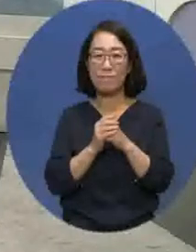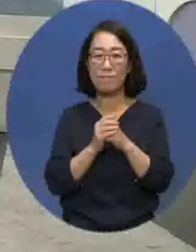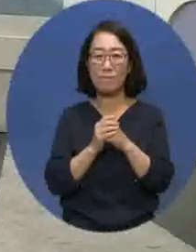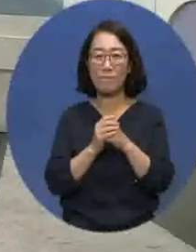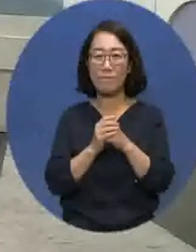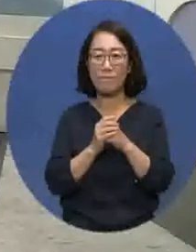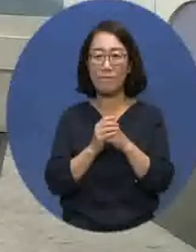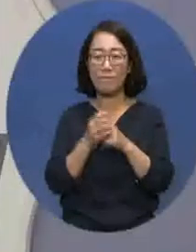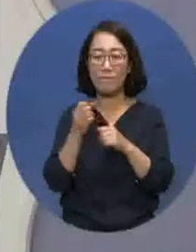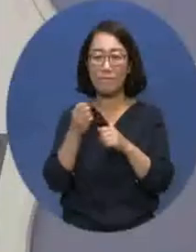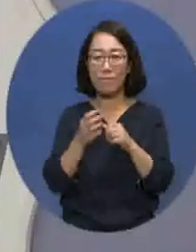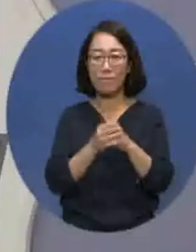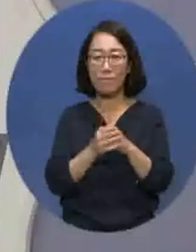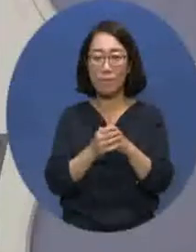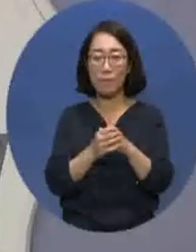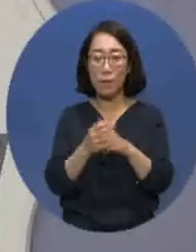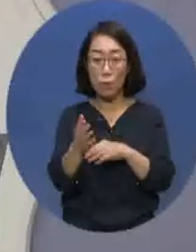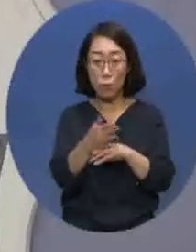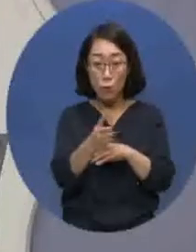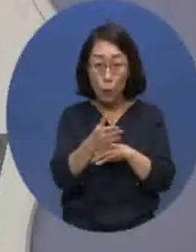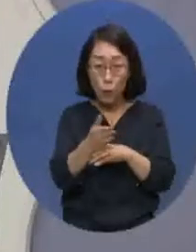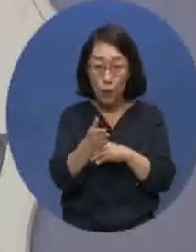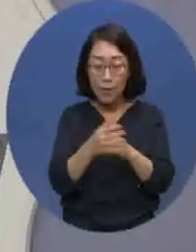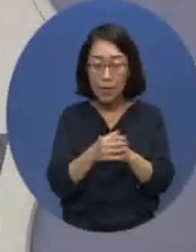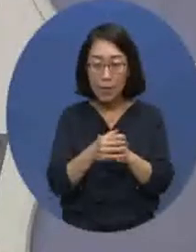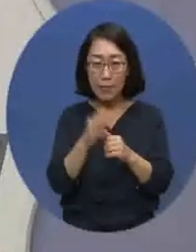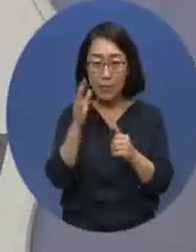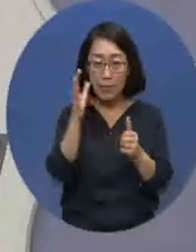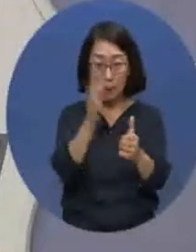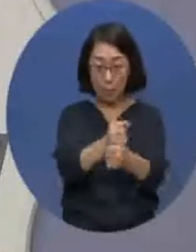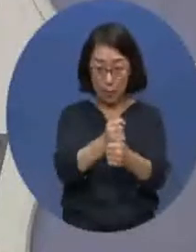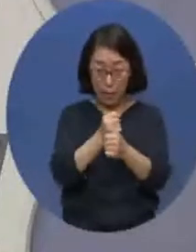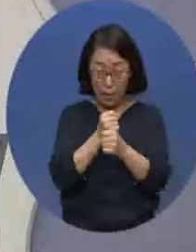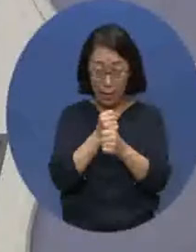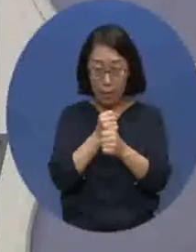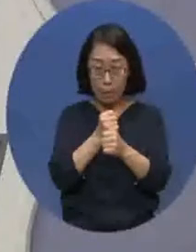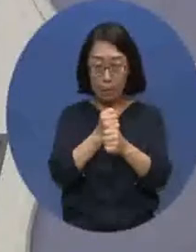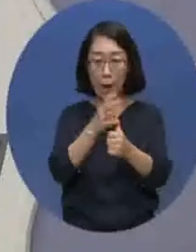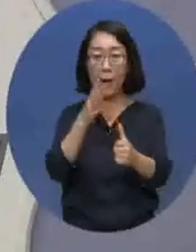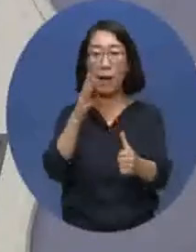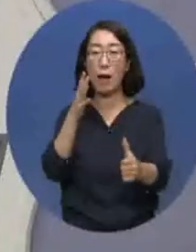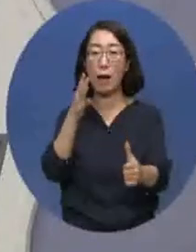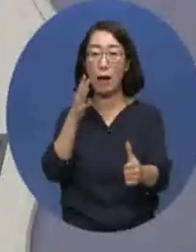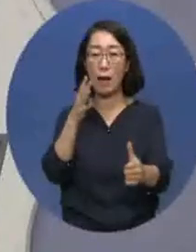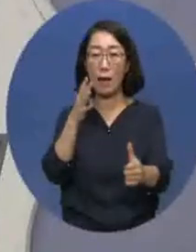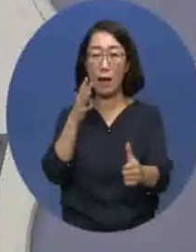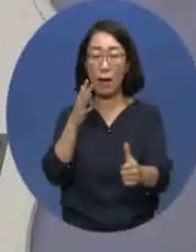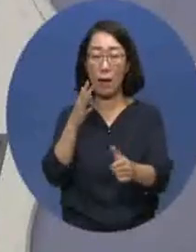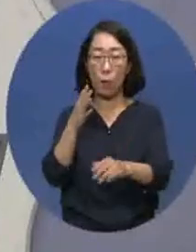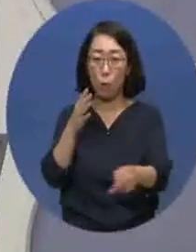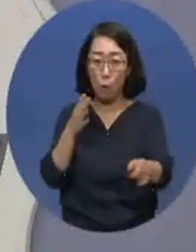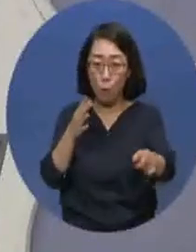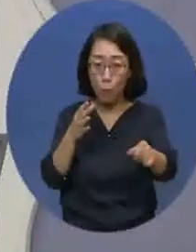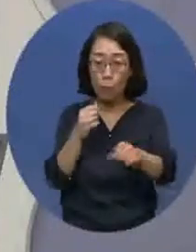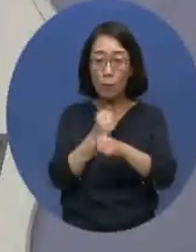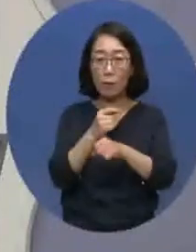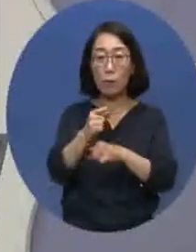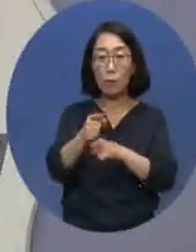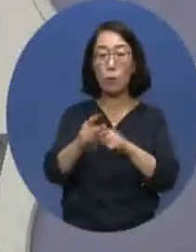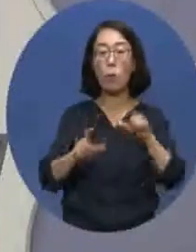또 물고기를 잡았다가 놓치는 그런 이제 형상을